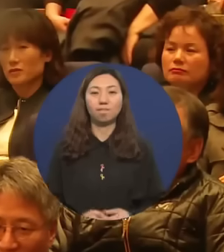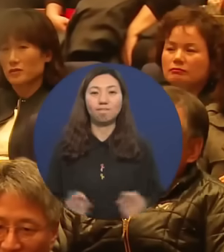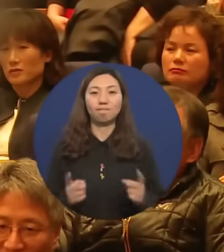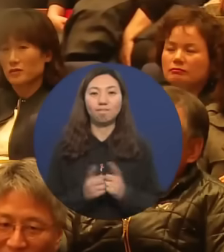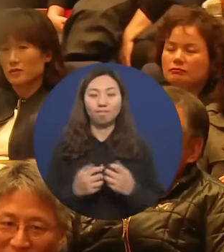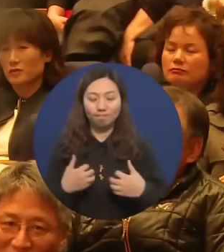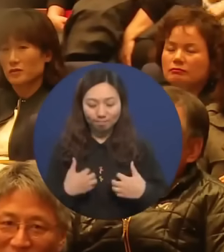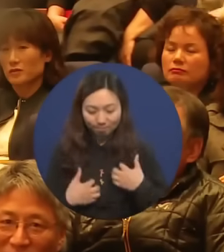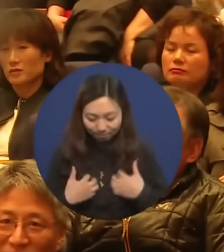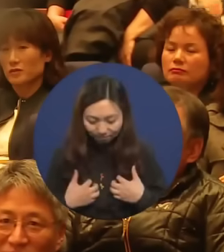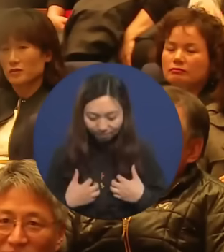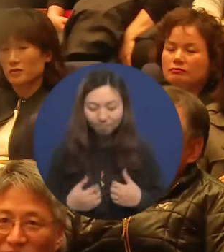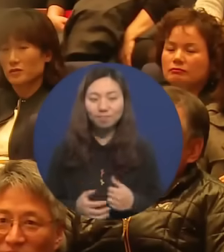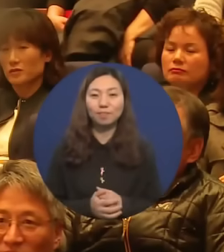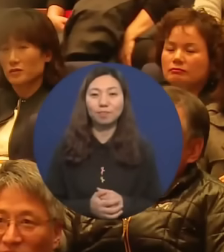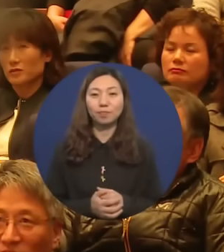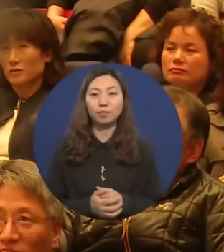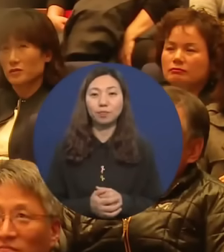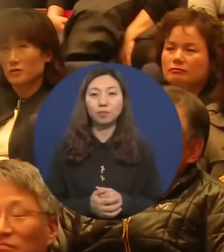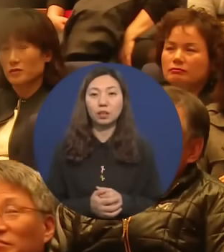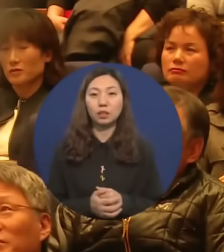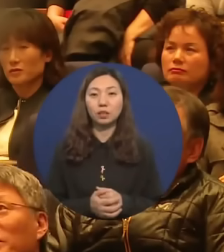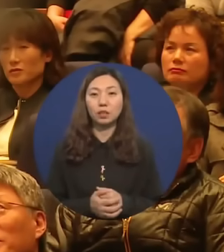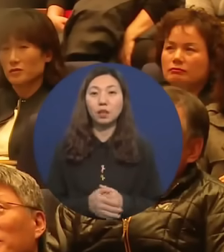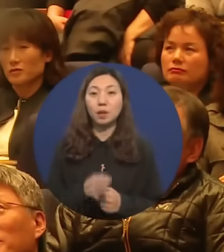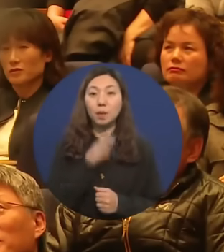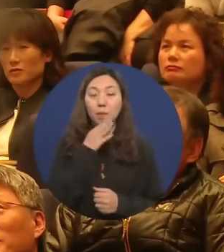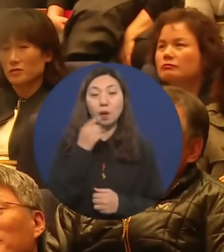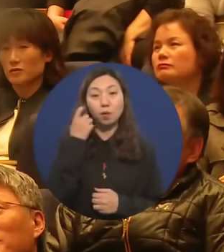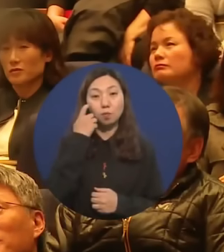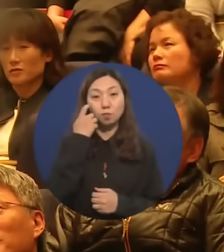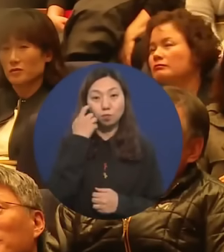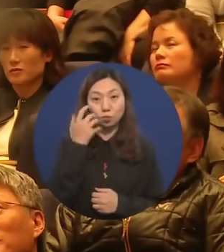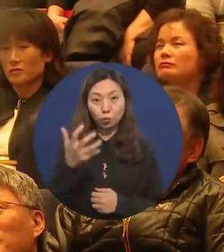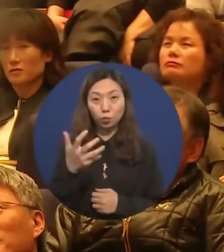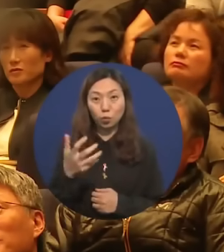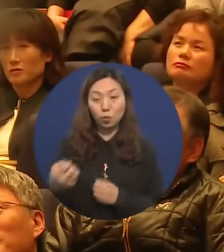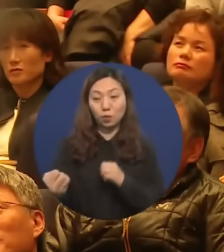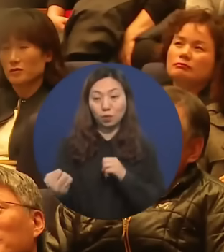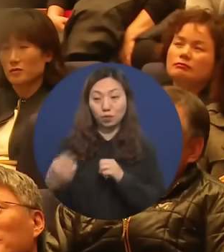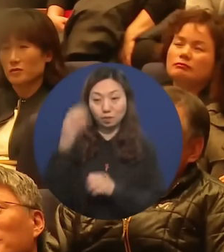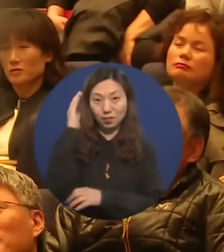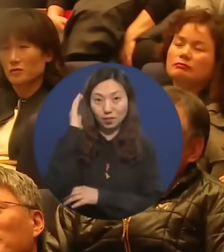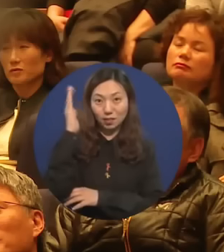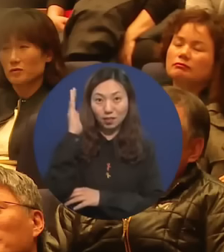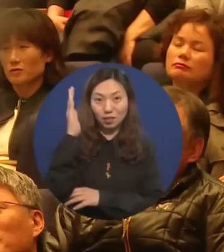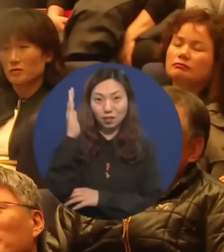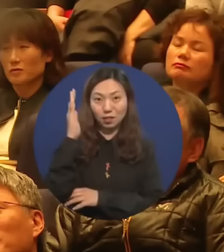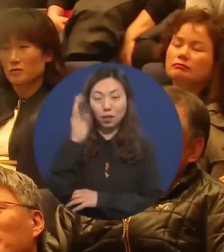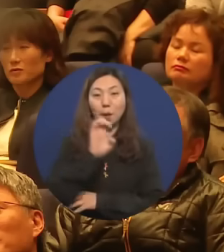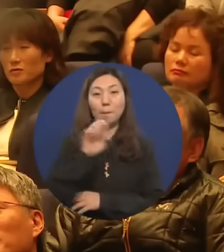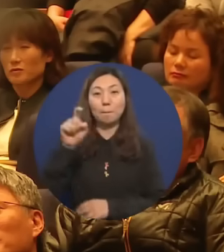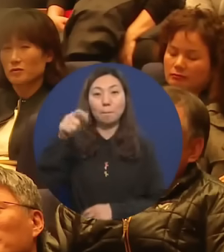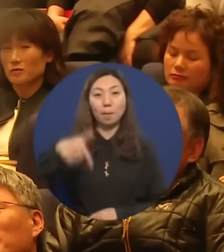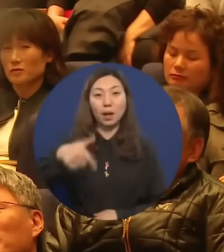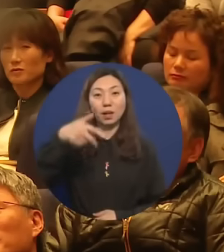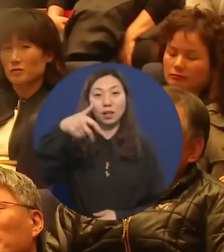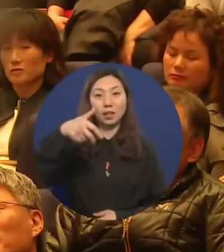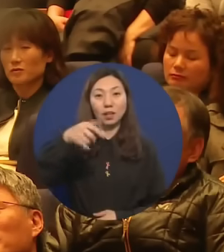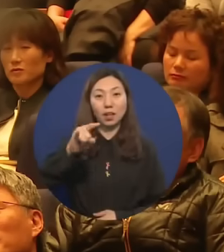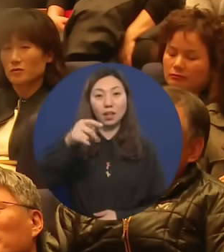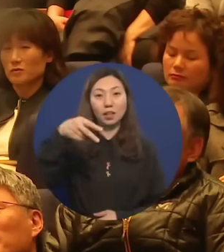반갑습니다. 네. 제가 그 직문즉설을 그 팟캐스트에서 1회부터 듣고 그다음에